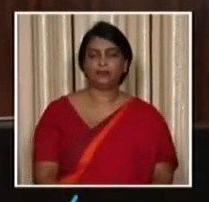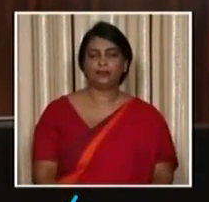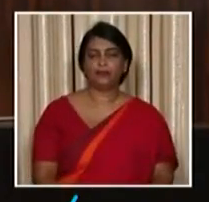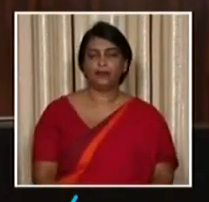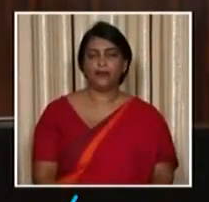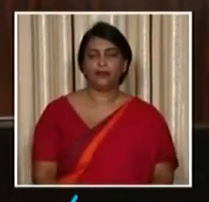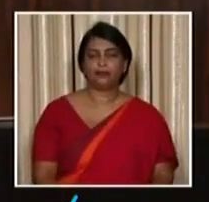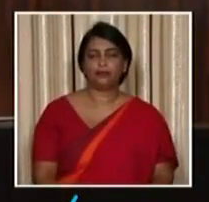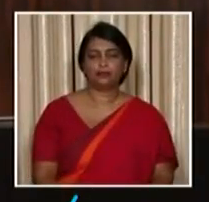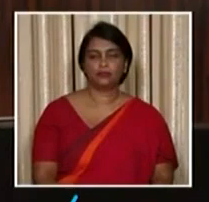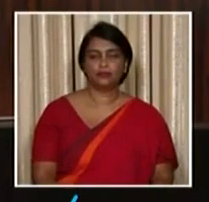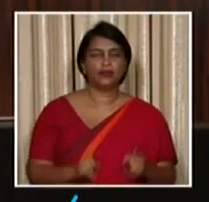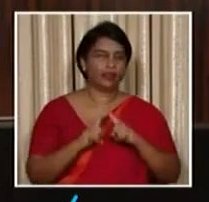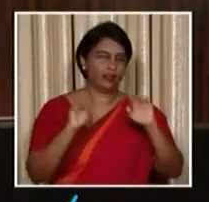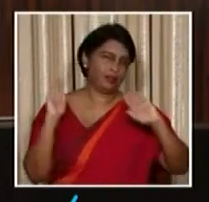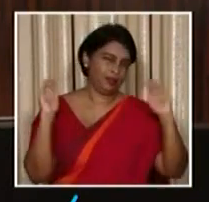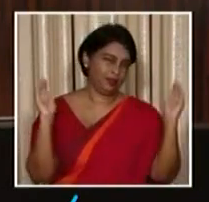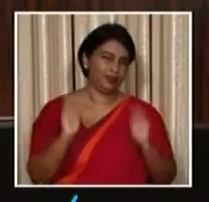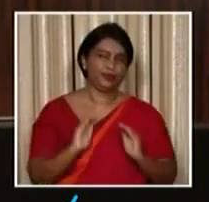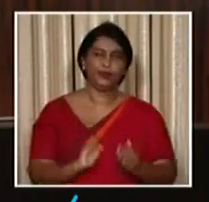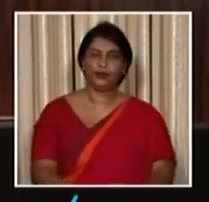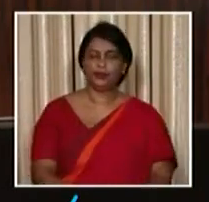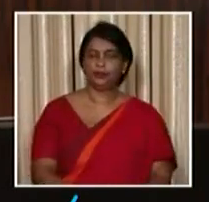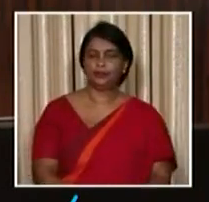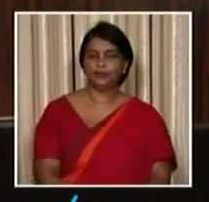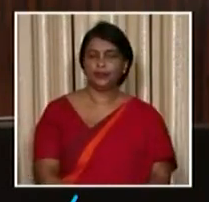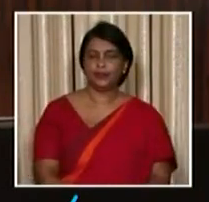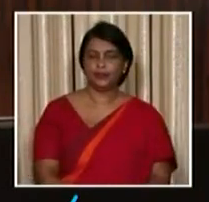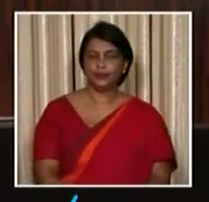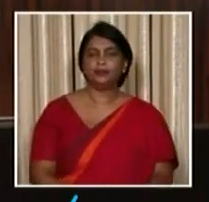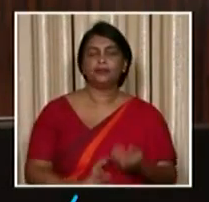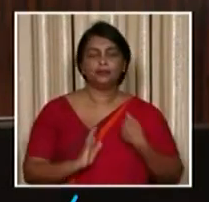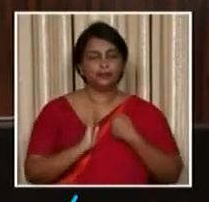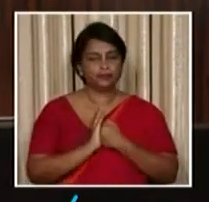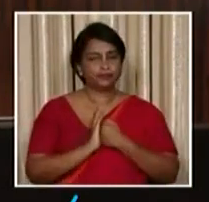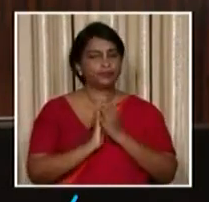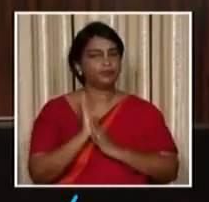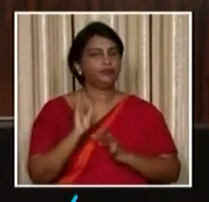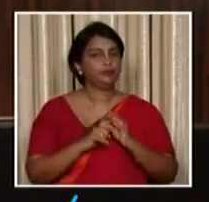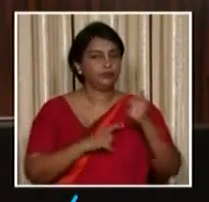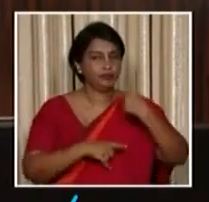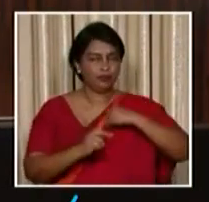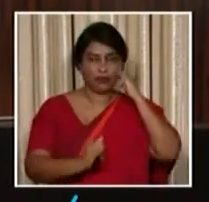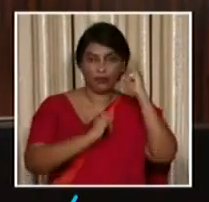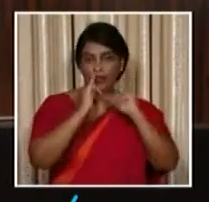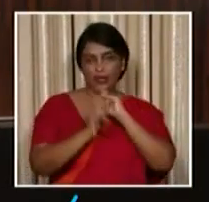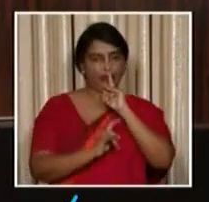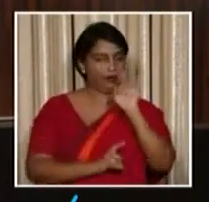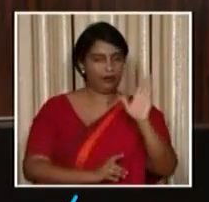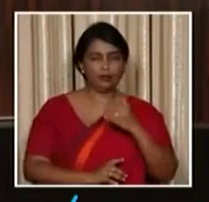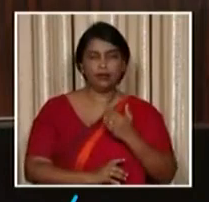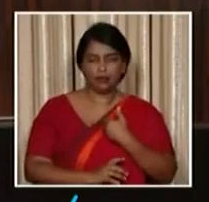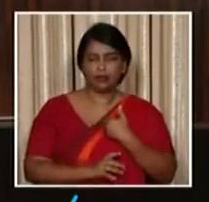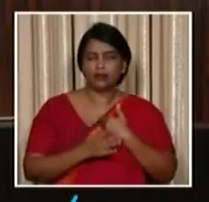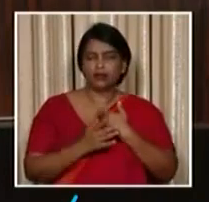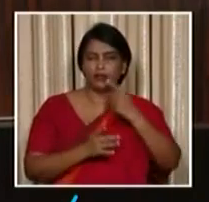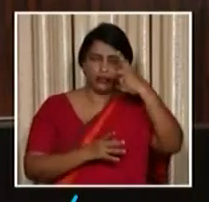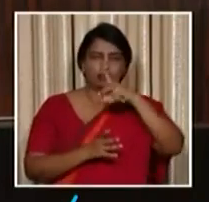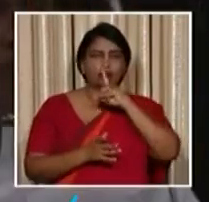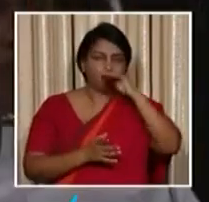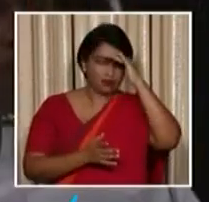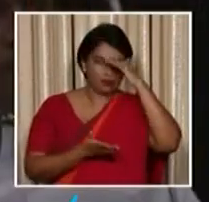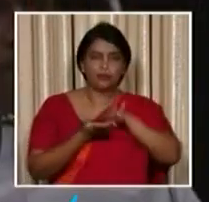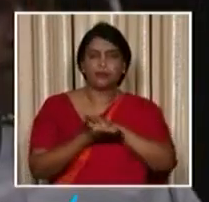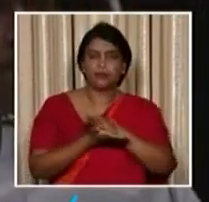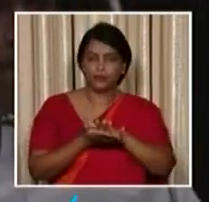චමදී සිරිමැත්ත ඉතාම කෙටියෙන් කියන්න ඔතන කාරණේ. මම ගරු ජේෂ්ඨ ඇමතිවරු අභියෝග ලක් කරන්නේ නැහැ. මට පහදලා දෙන්න ගරු නියෝජකතා නායකතුමනි